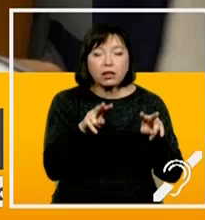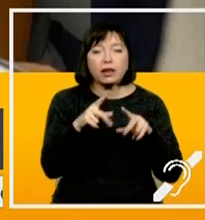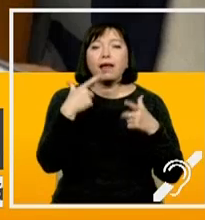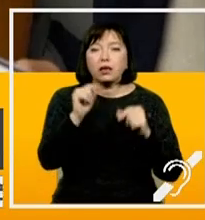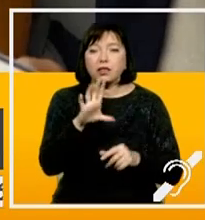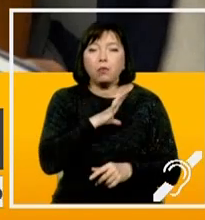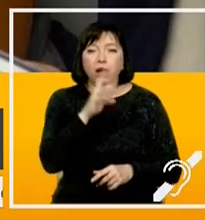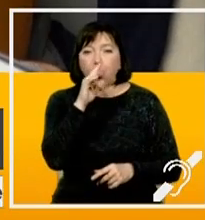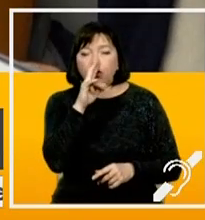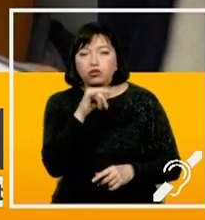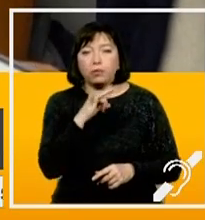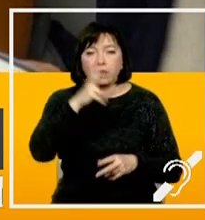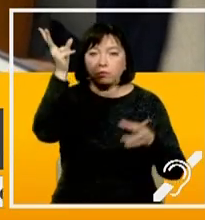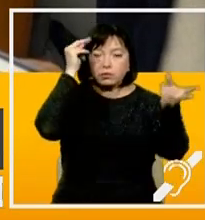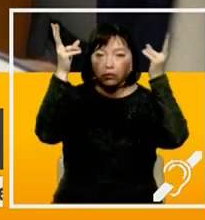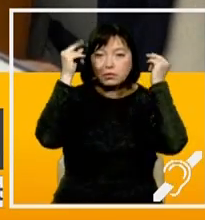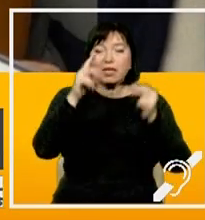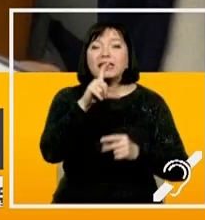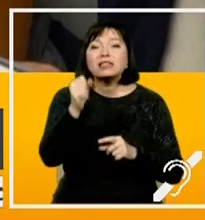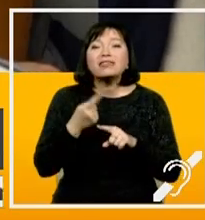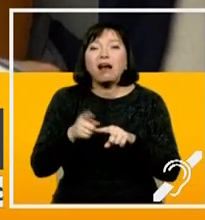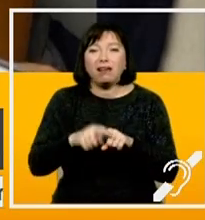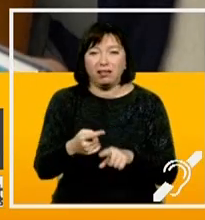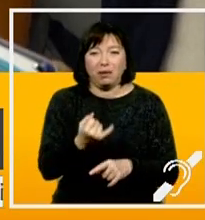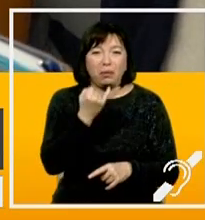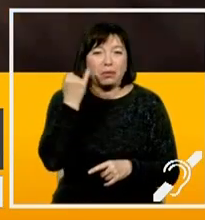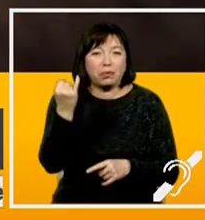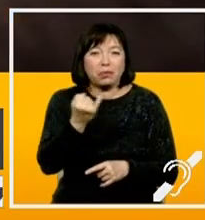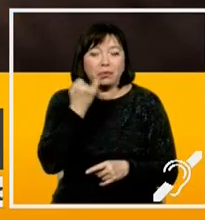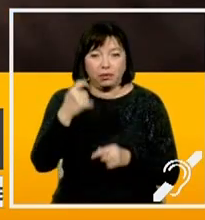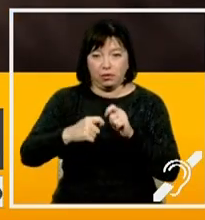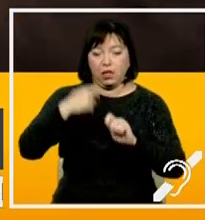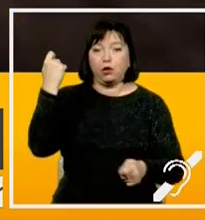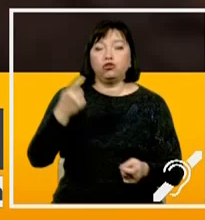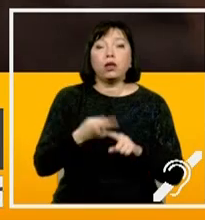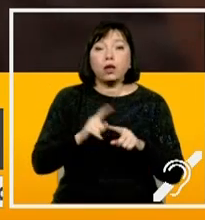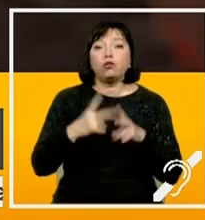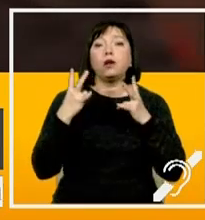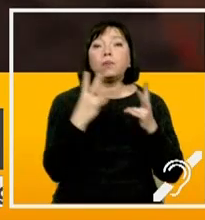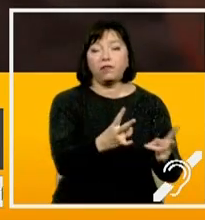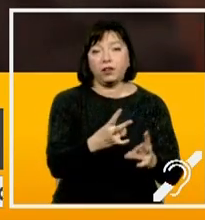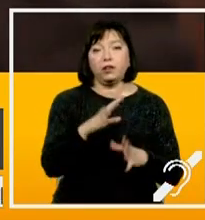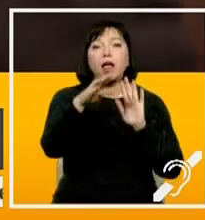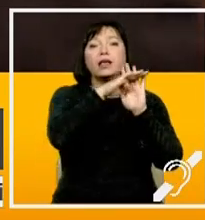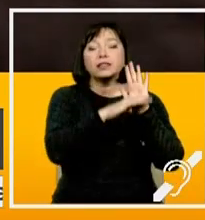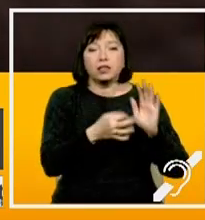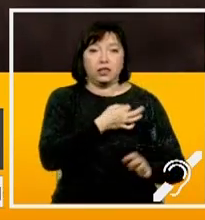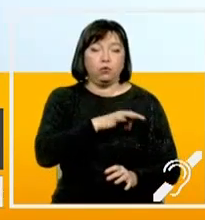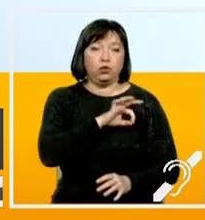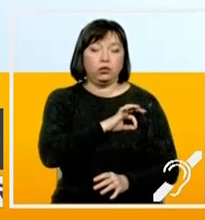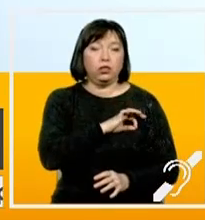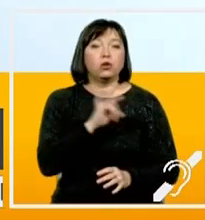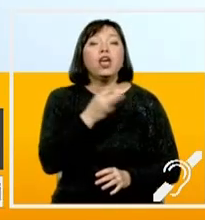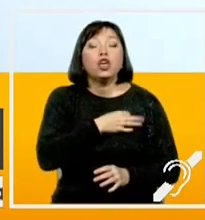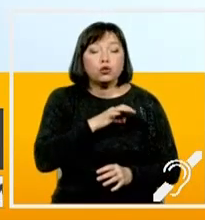să învățăm din acest atac mizerabil. Din păcate, sistemul de justiție nu a reușit